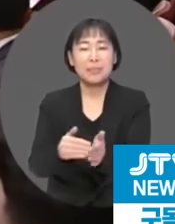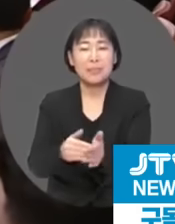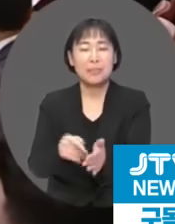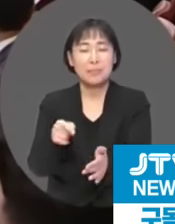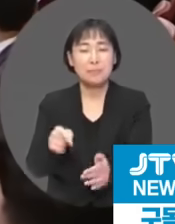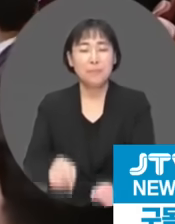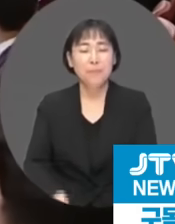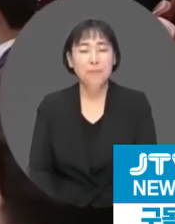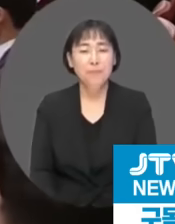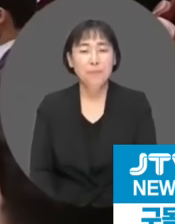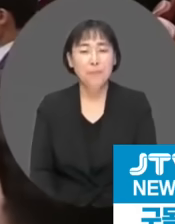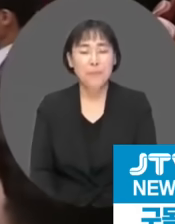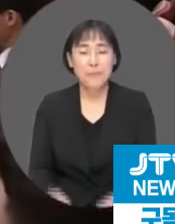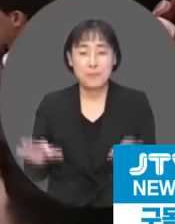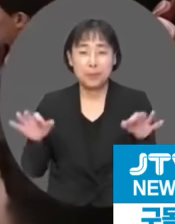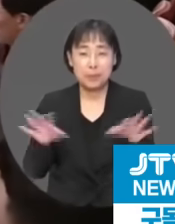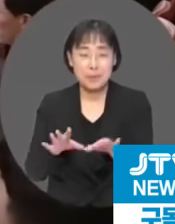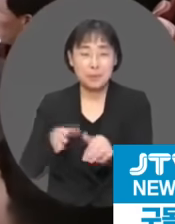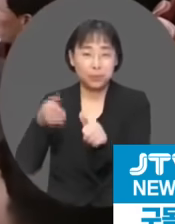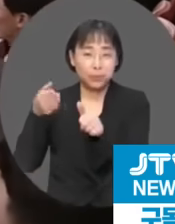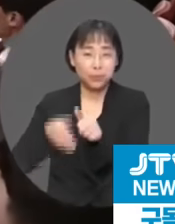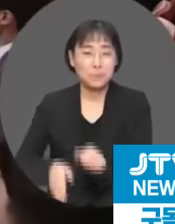해보세요 하게